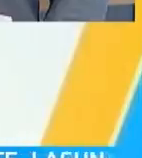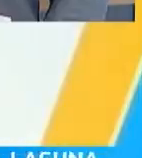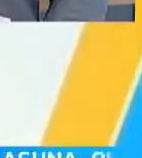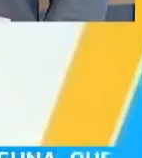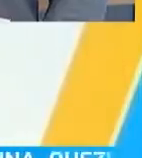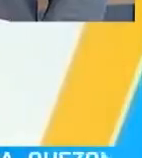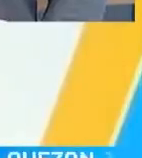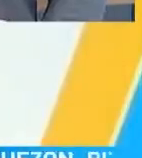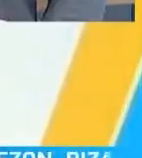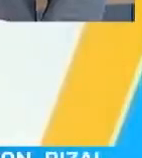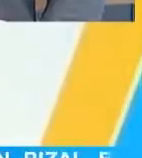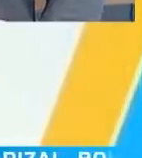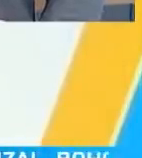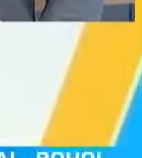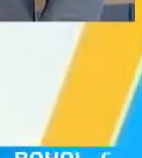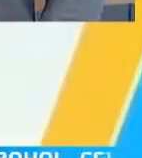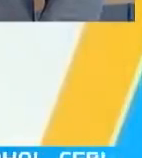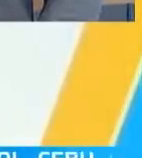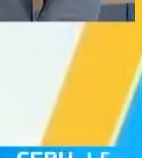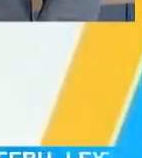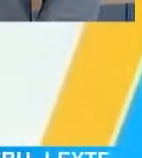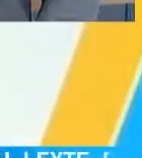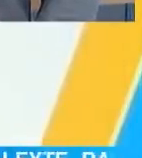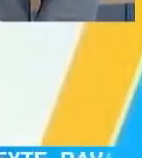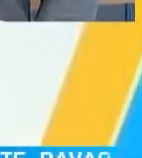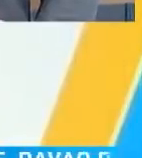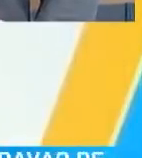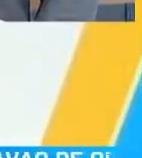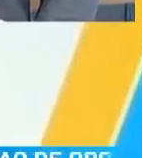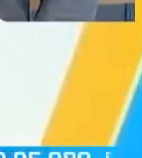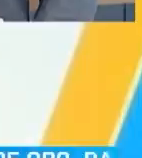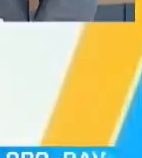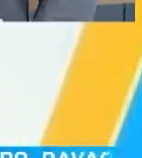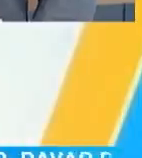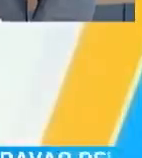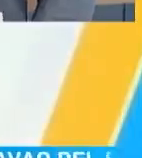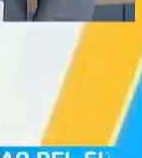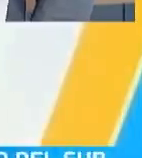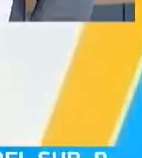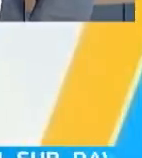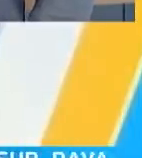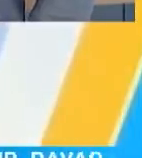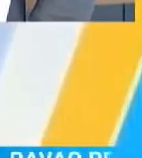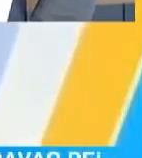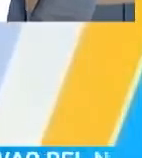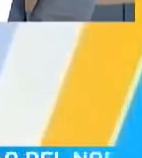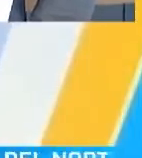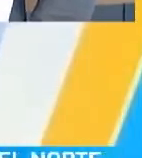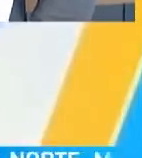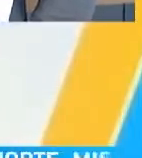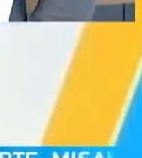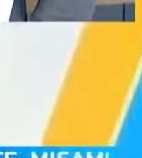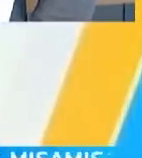mga nahilo pa sa pila. Para sa paayuda po yan ng gobyerno sa mga apektado ng dalawang linggong ECQ. Sa